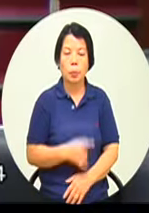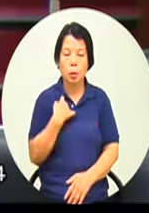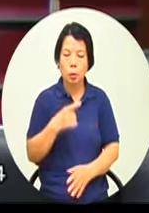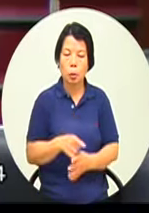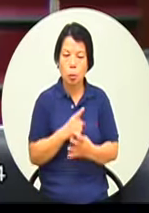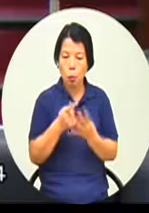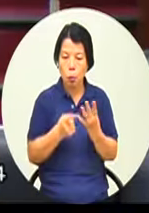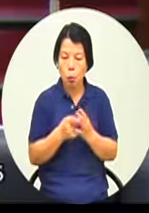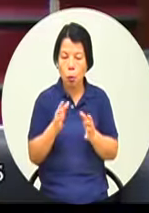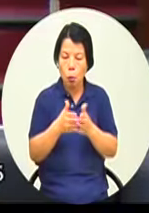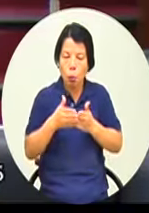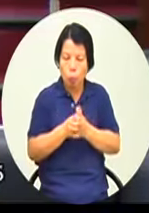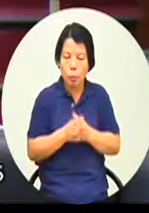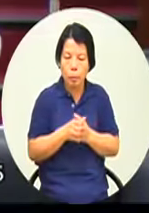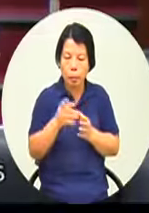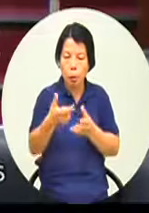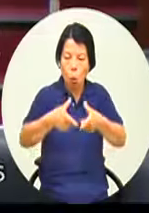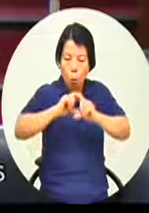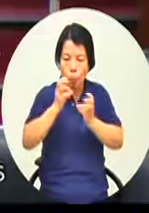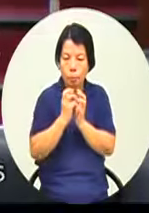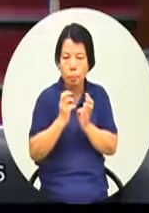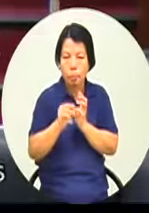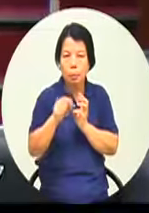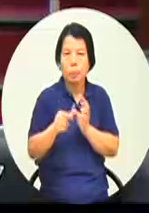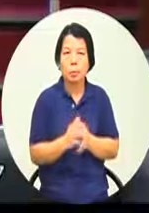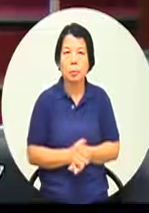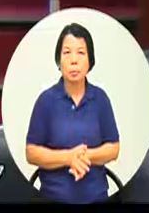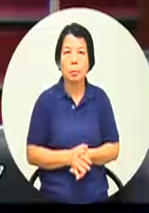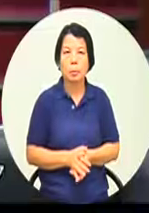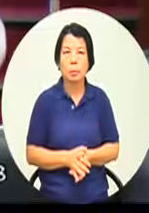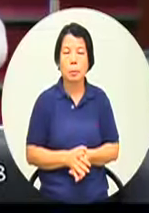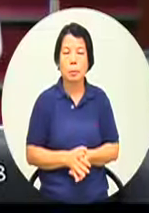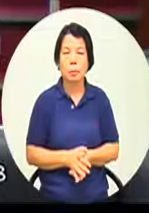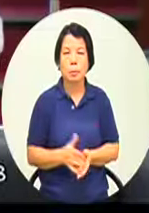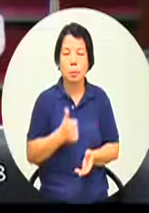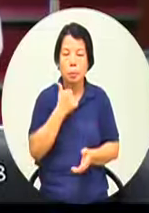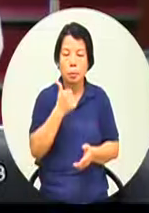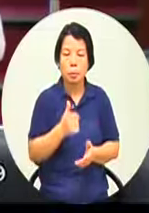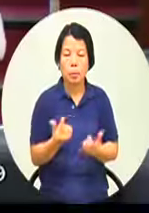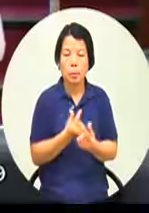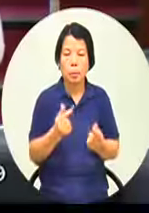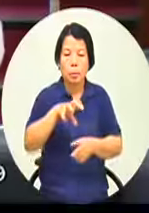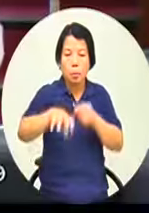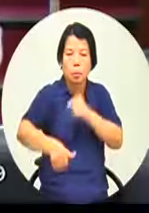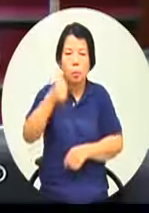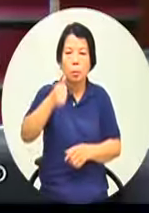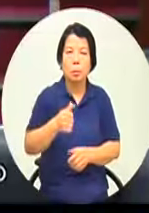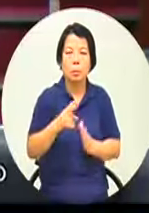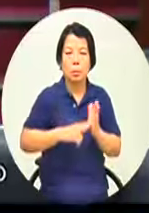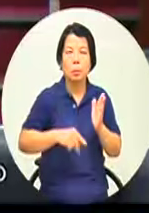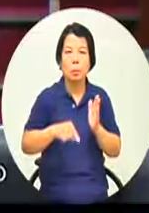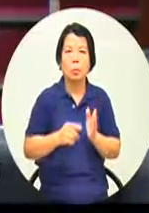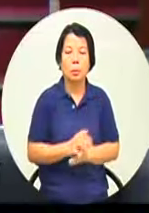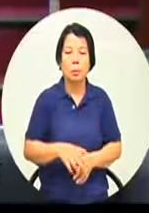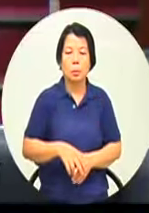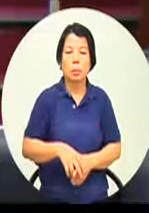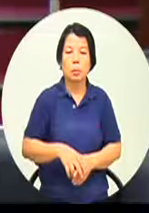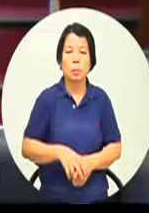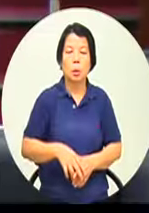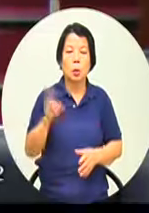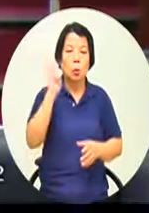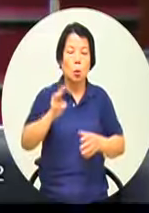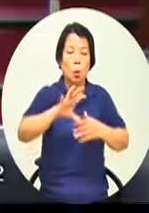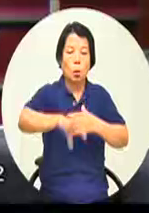题厘清啊，那我们还是回过头来看一下。确实诚如局长所讲，就是内外水夹击